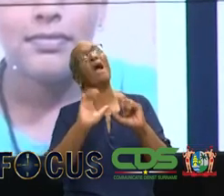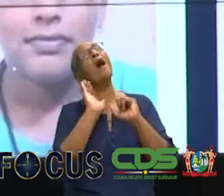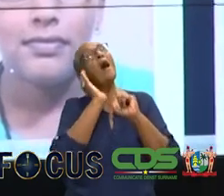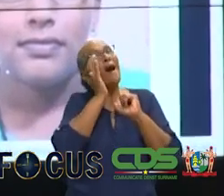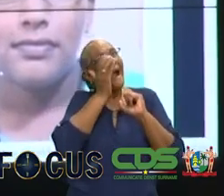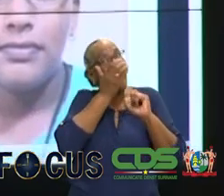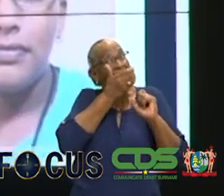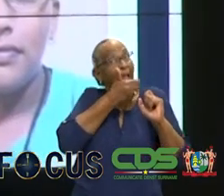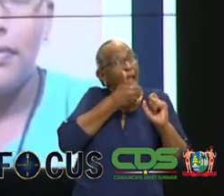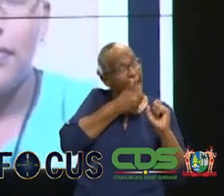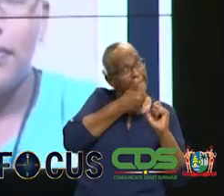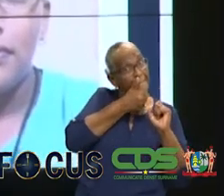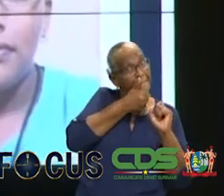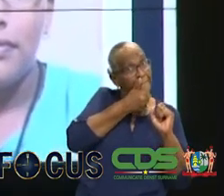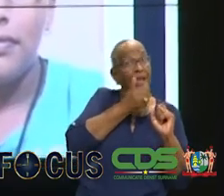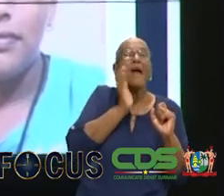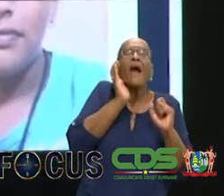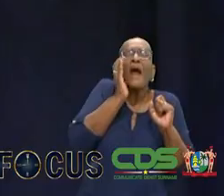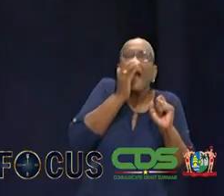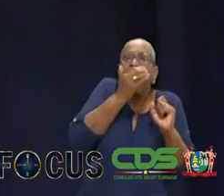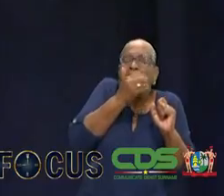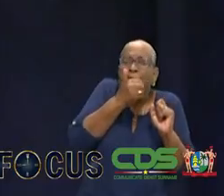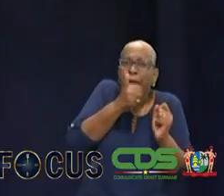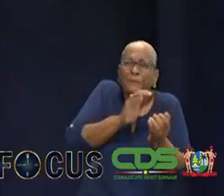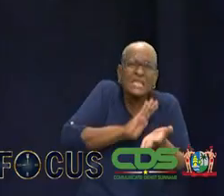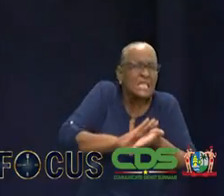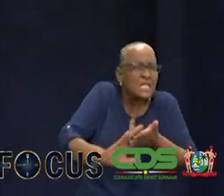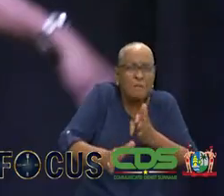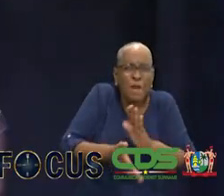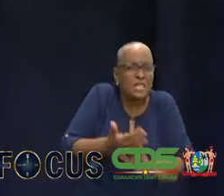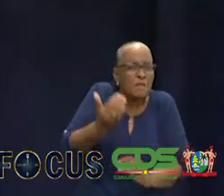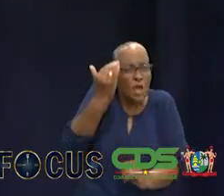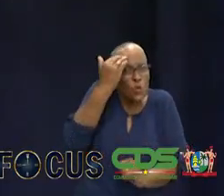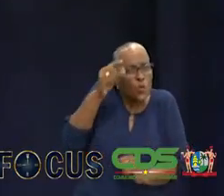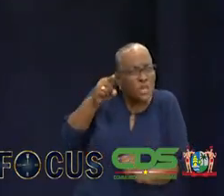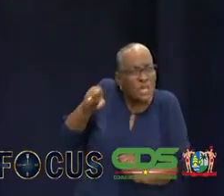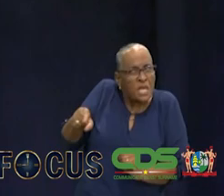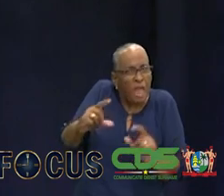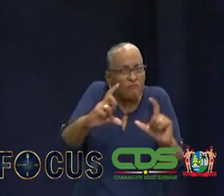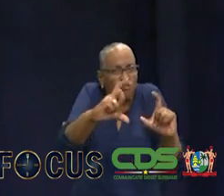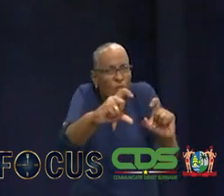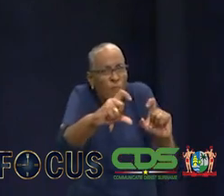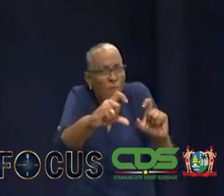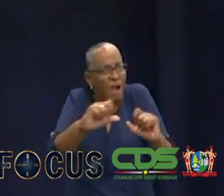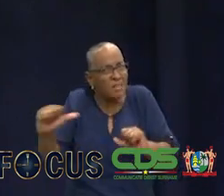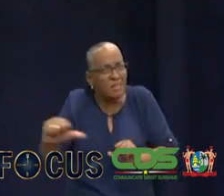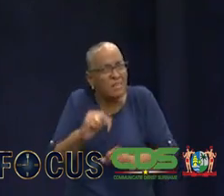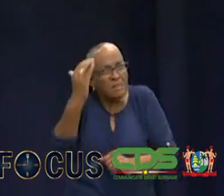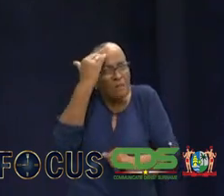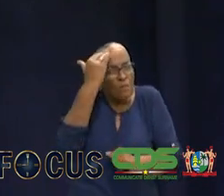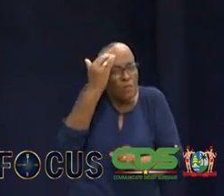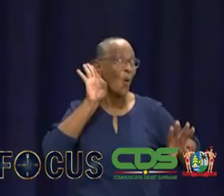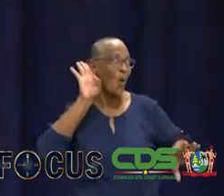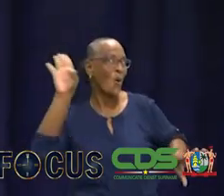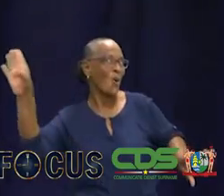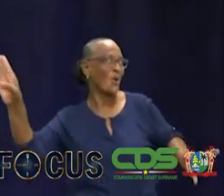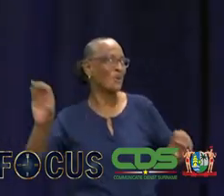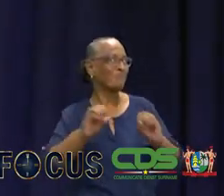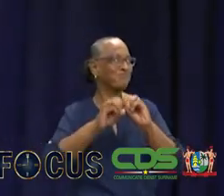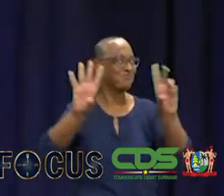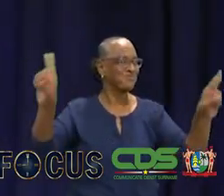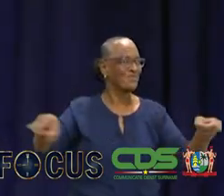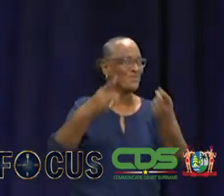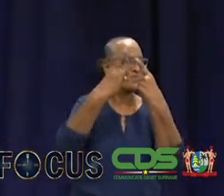zolang je access hebt tot internet, kan je gebruik van maken. En welke meldingen mag men zoal doen?